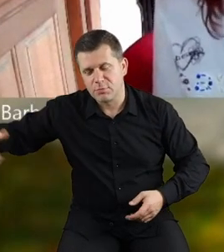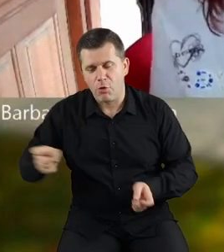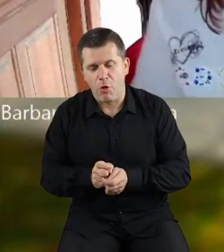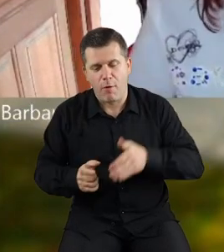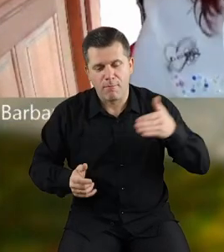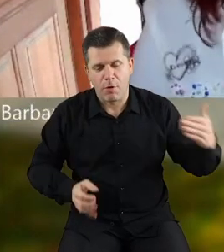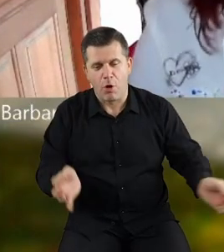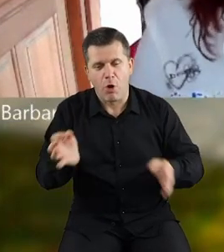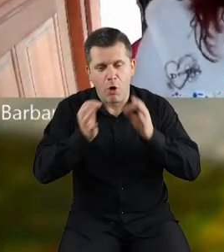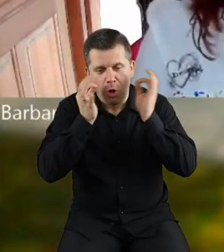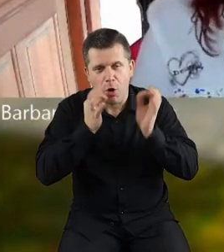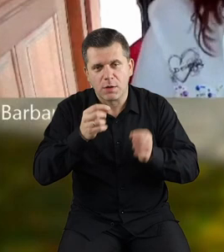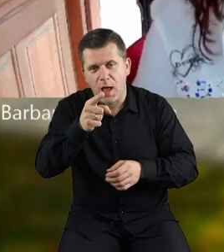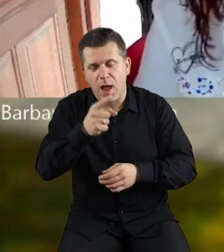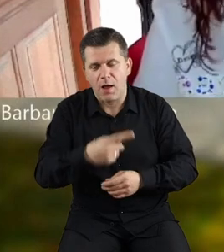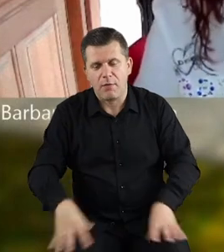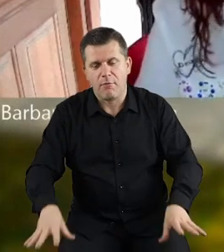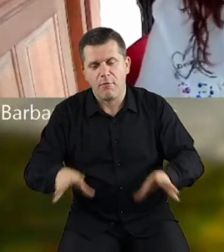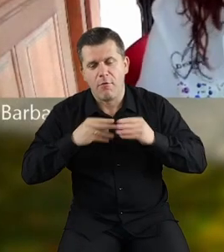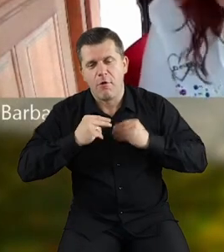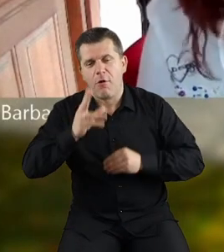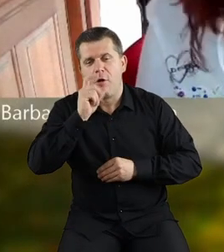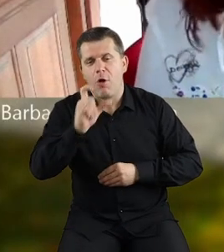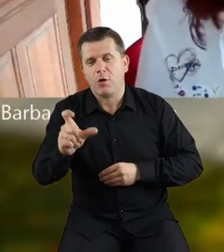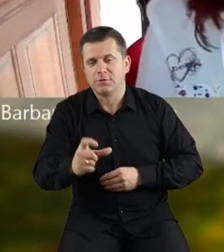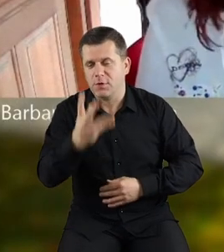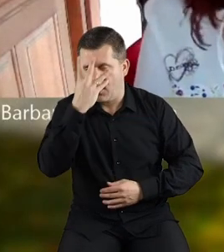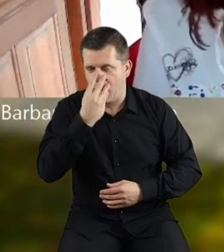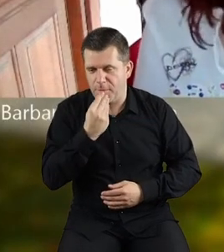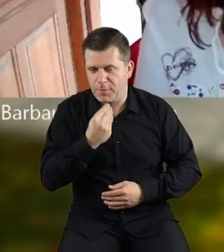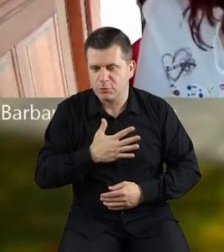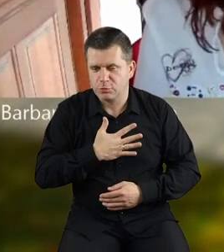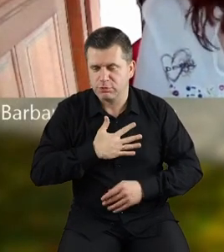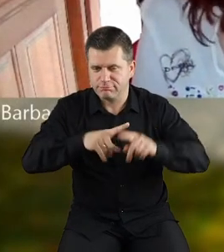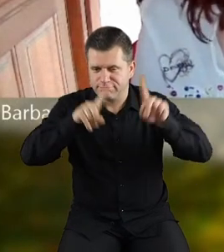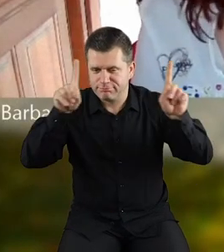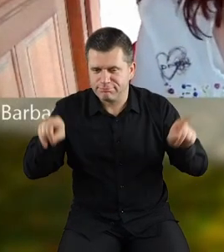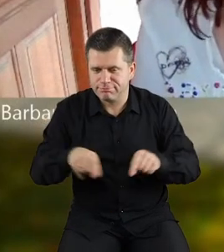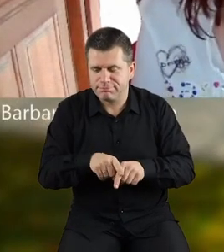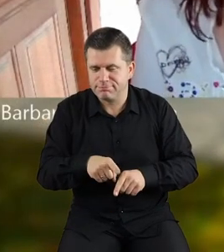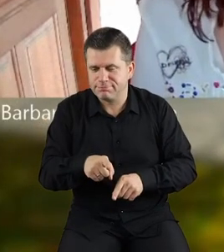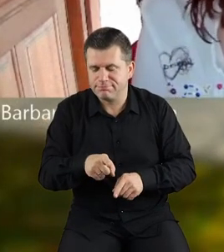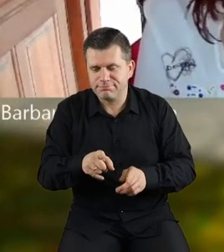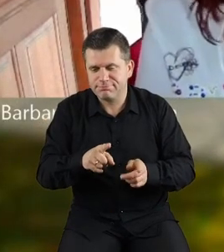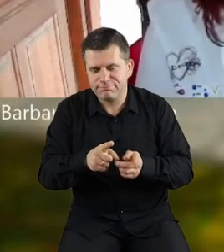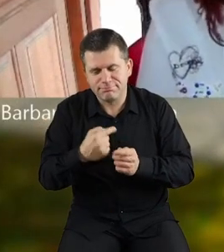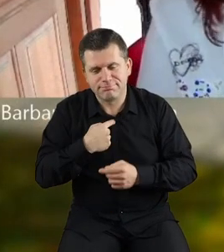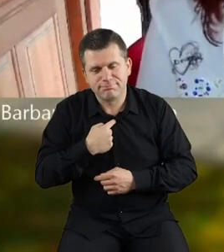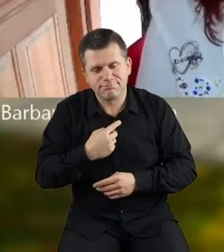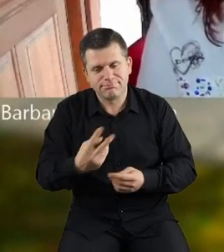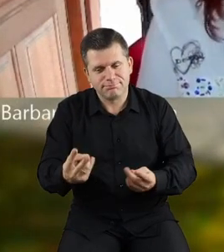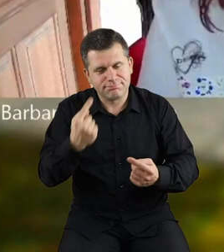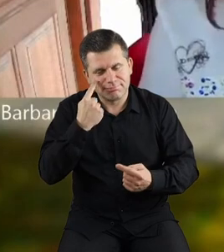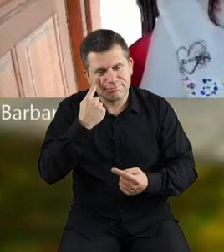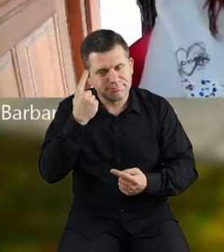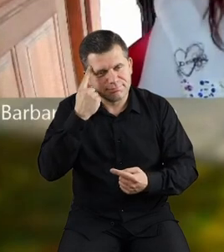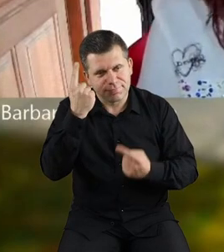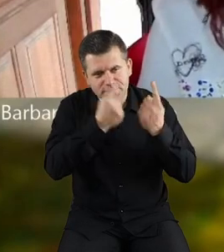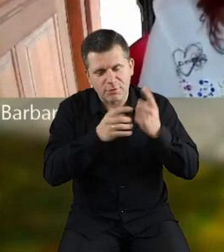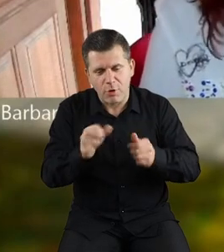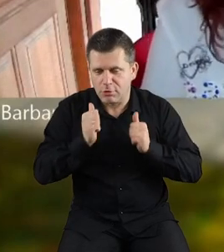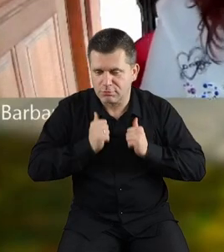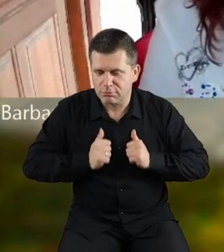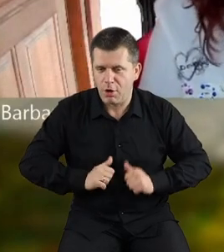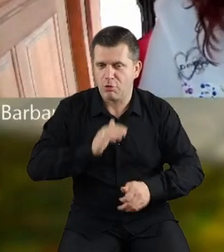siedzi kot, a ty jesteś zawinięta w koc. I ten obrazek całkowicie wyparł tamten pierwszy. I w tej chwili, kiedy myślę